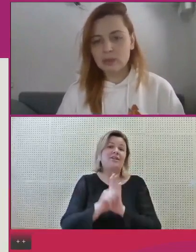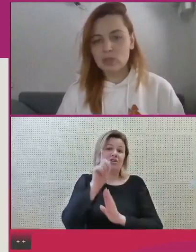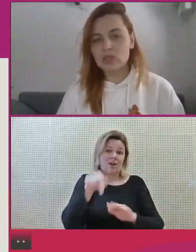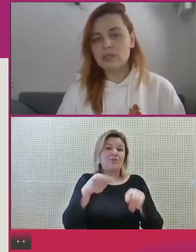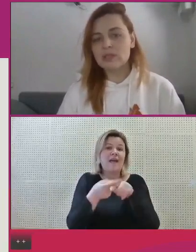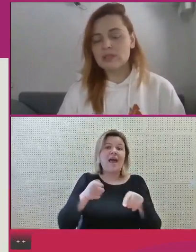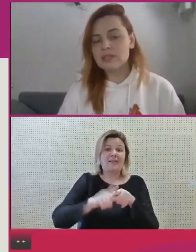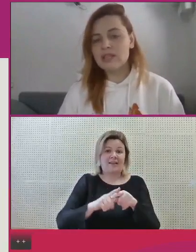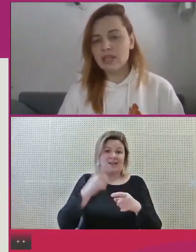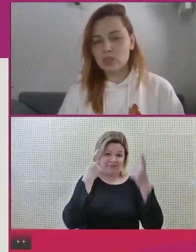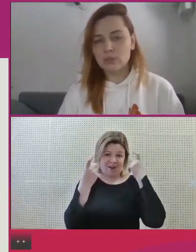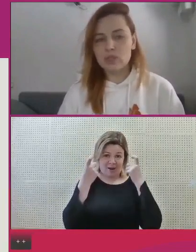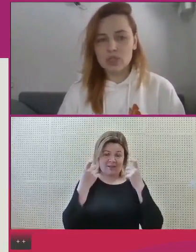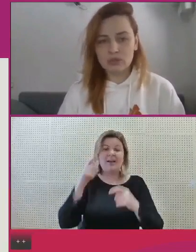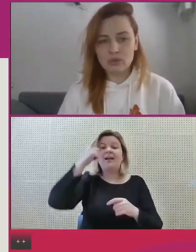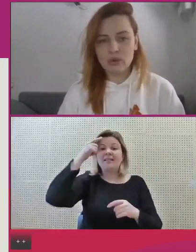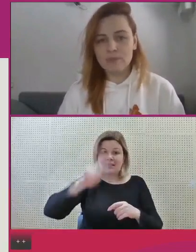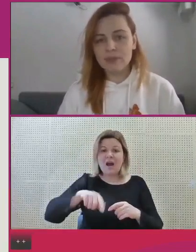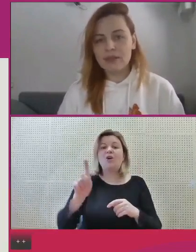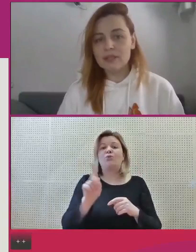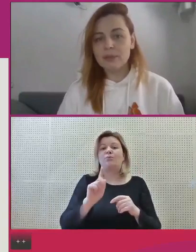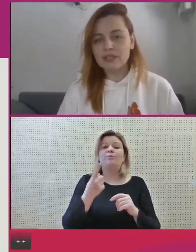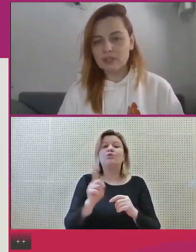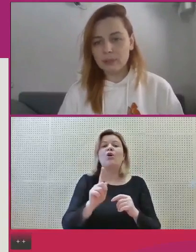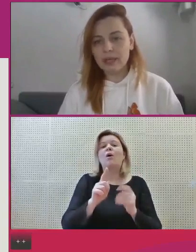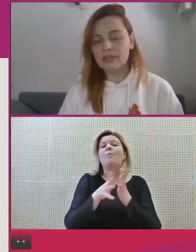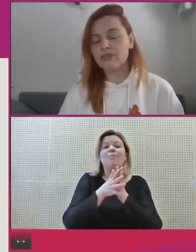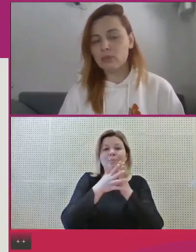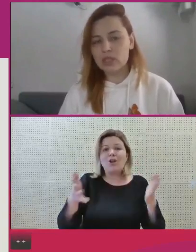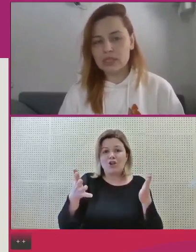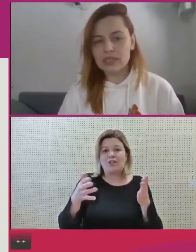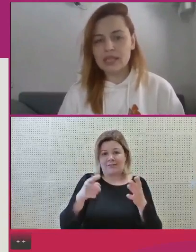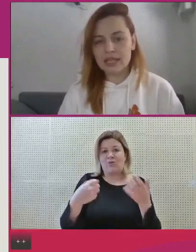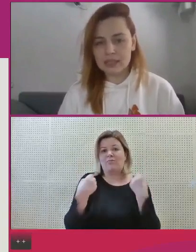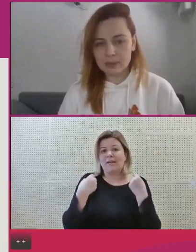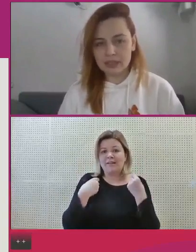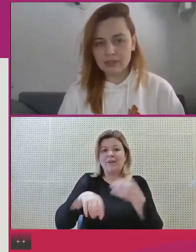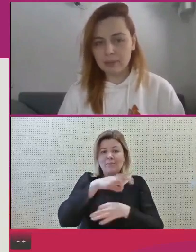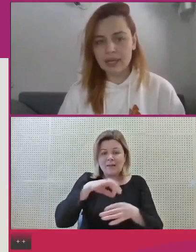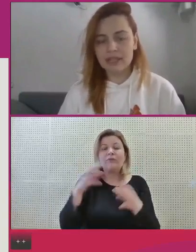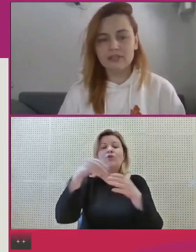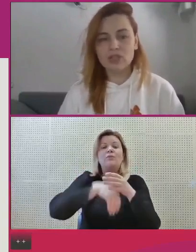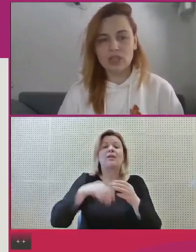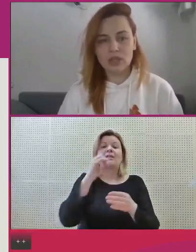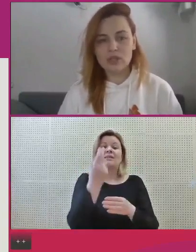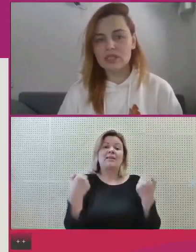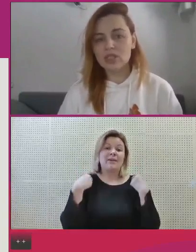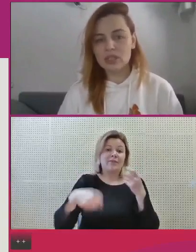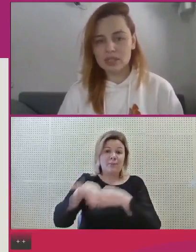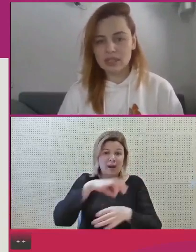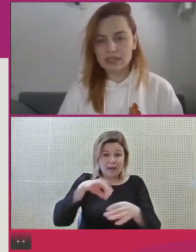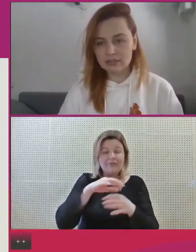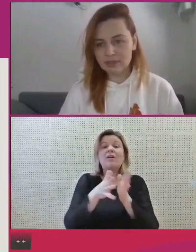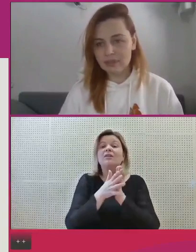информации, потому что знаю, что большинство и спортивных проектов, в том числе социальных спортивных проектов, начинаются